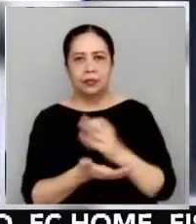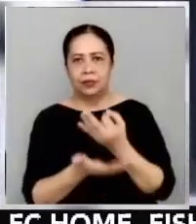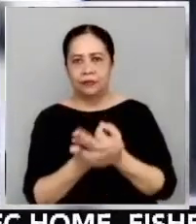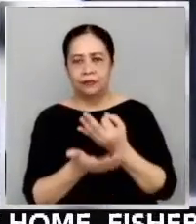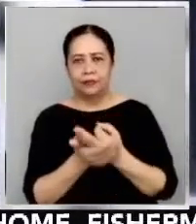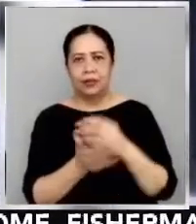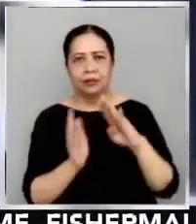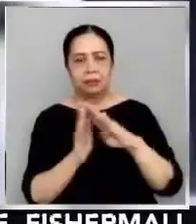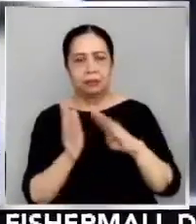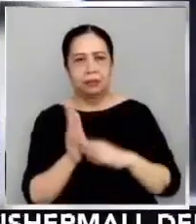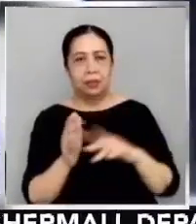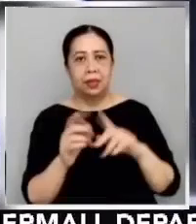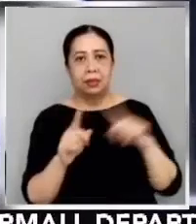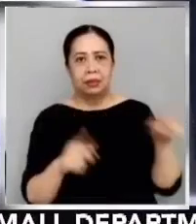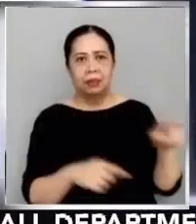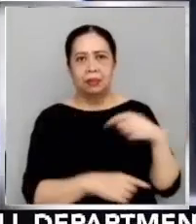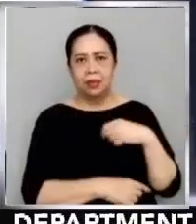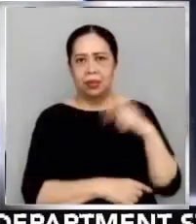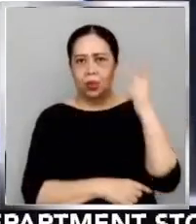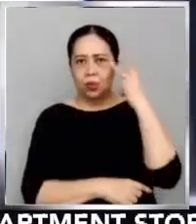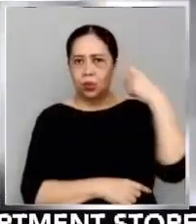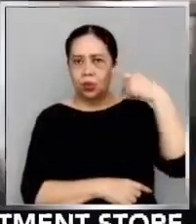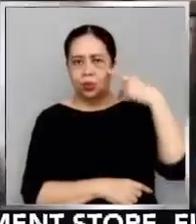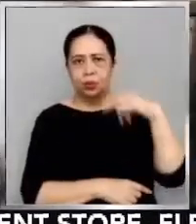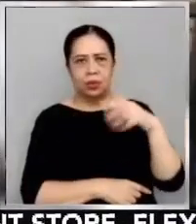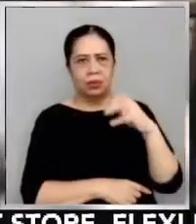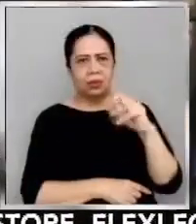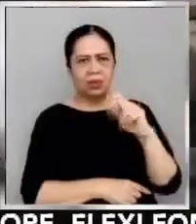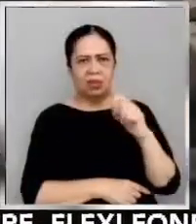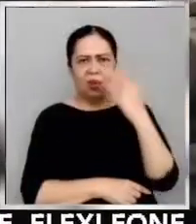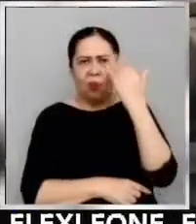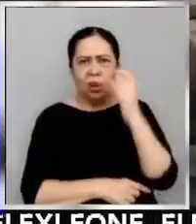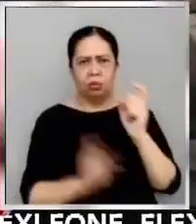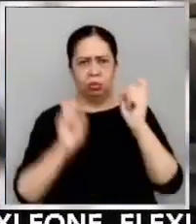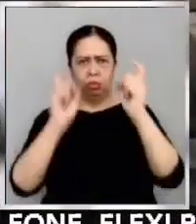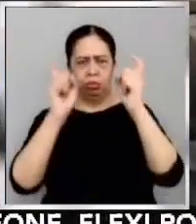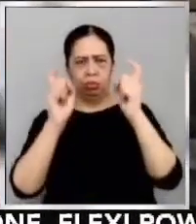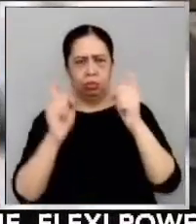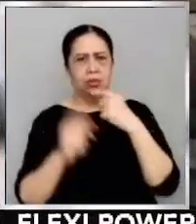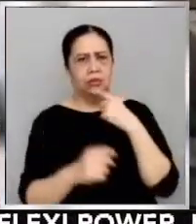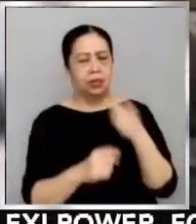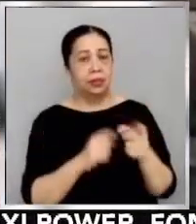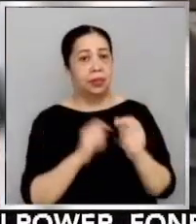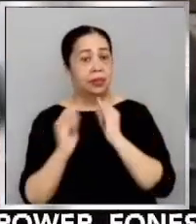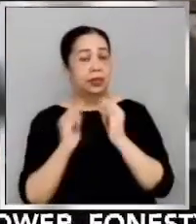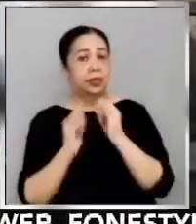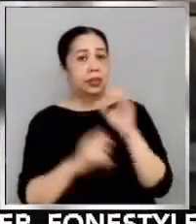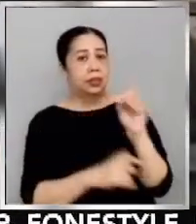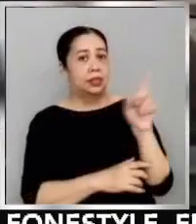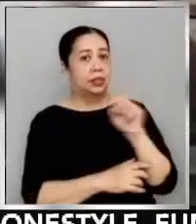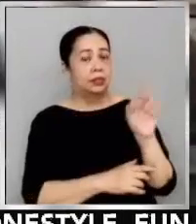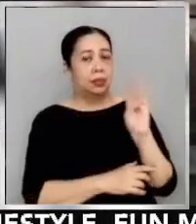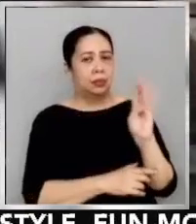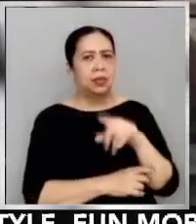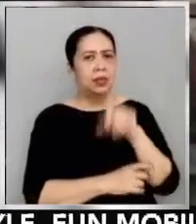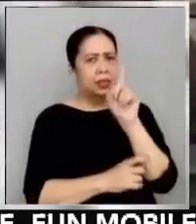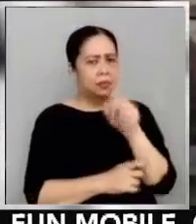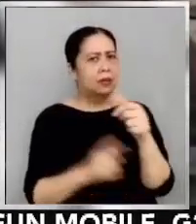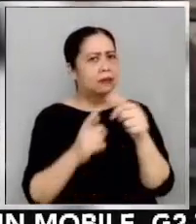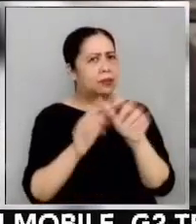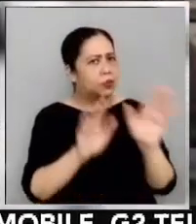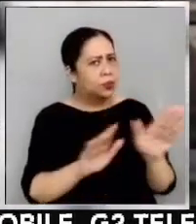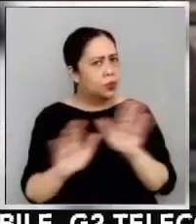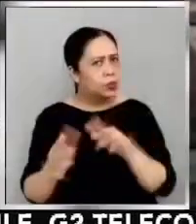Pimentel, mali raw na minamadali ito. Sabi ni Pimentel sa panayam ng Super Radio DZWB, dapat pag-aralan muna ito na